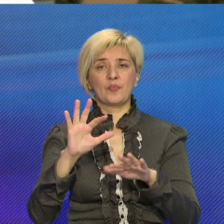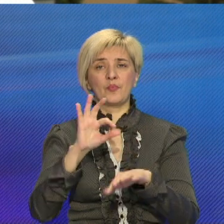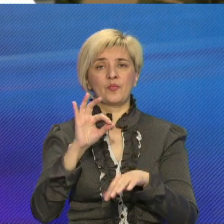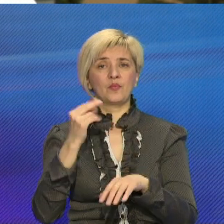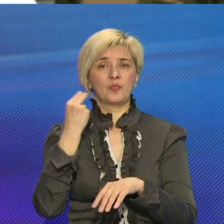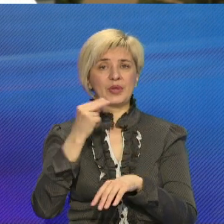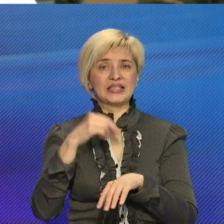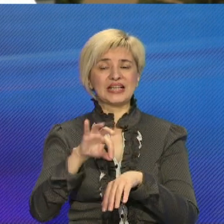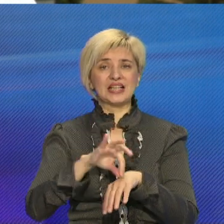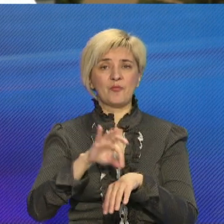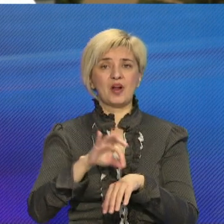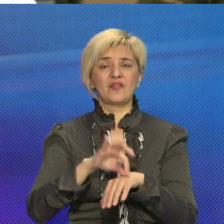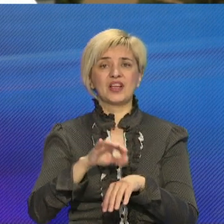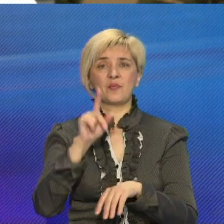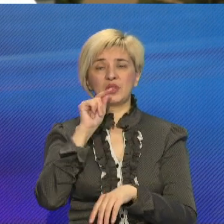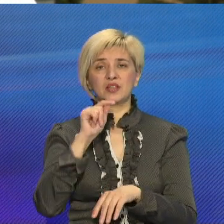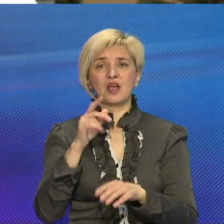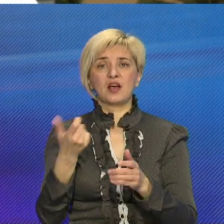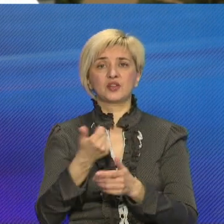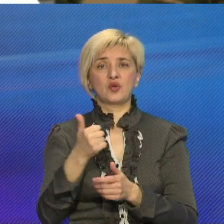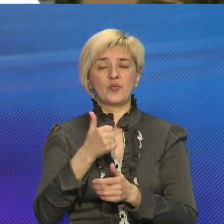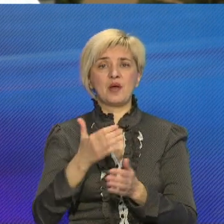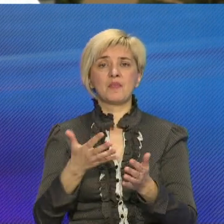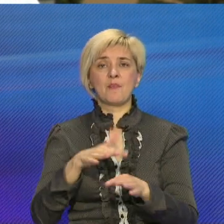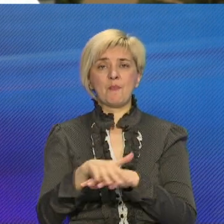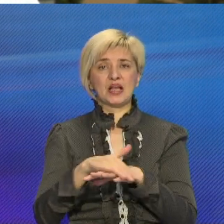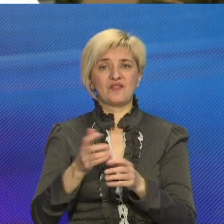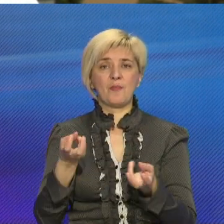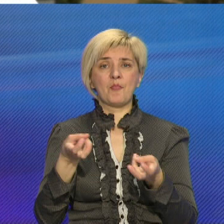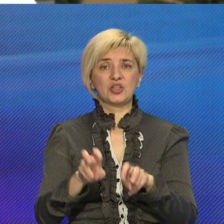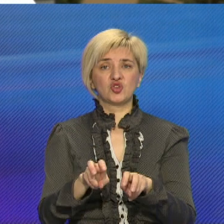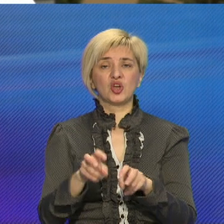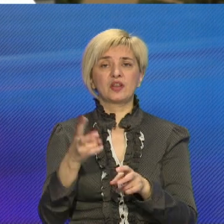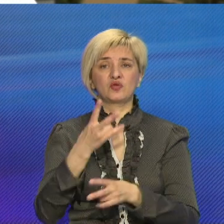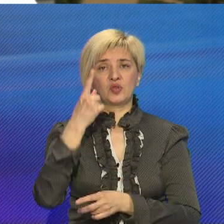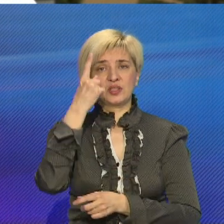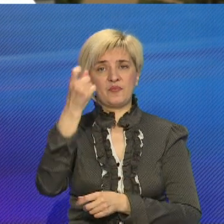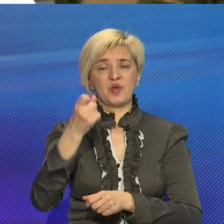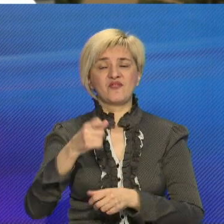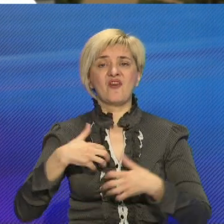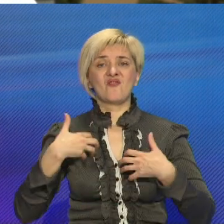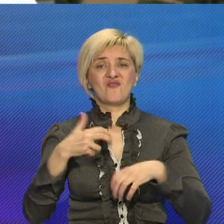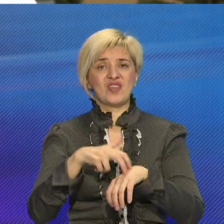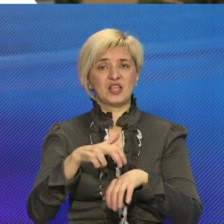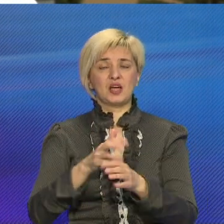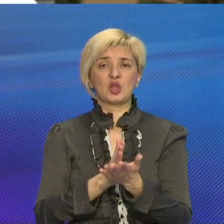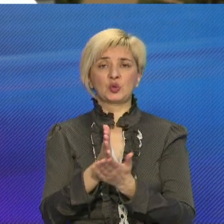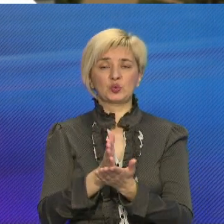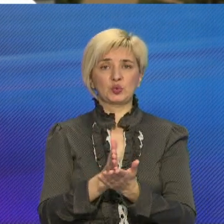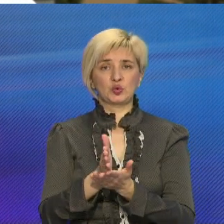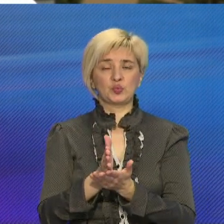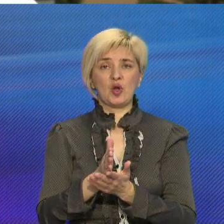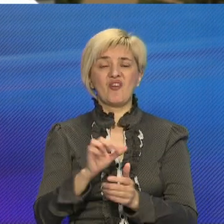птицы, особенно при массовом падеже, незамедлительно информировать территориальную ветеринарную службу, потому что в отличие